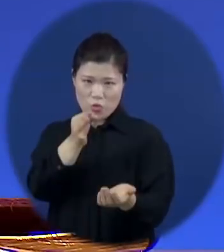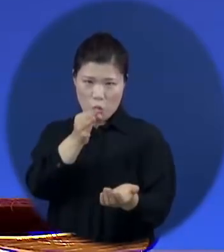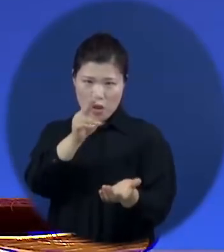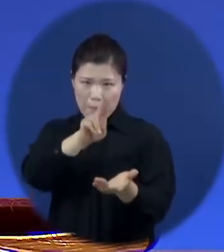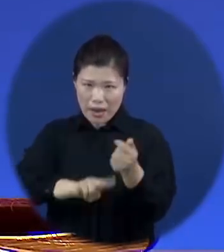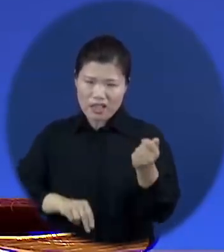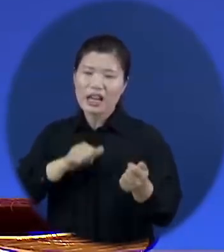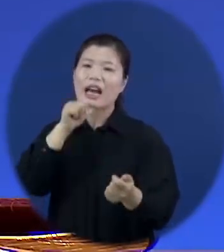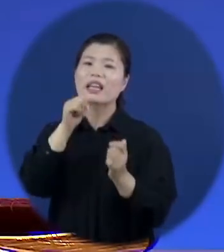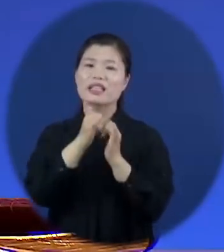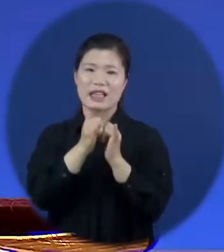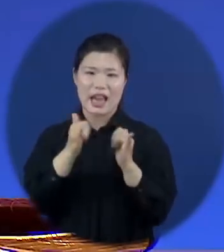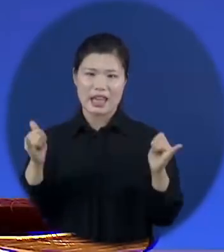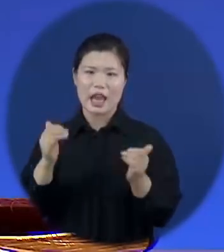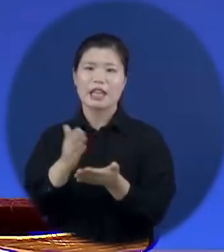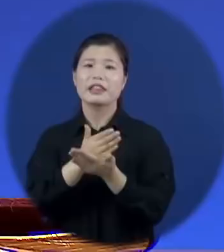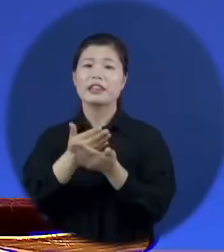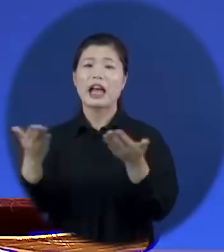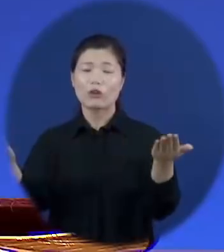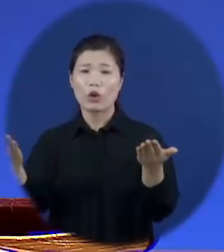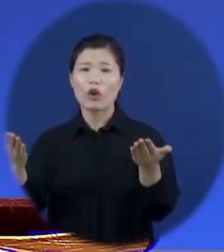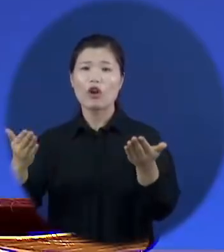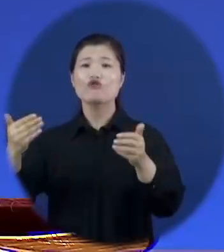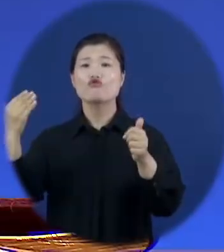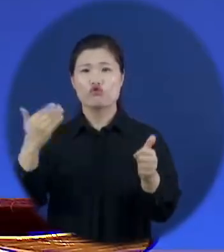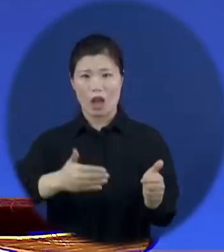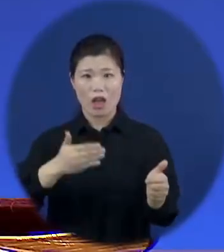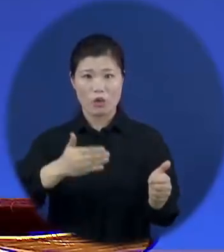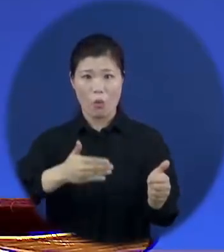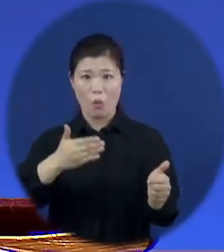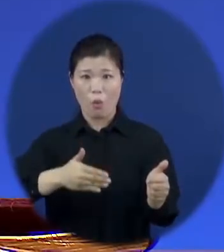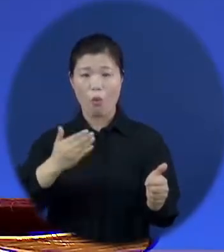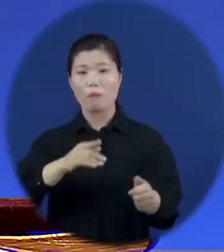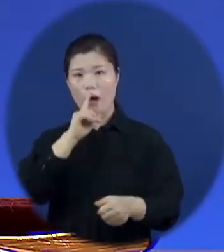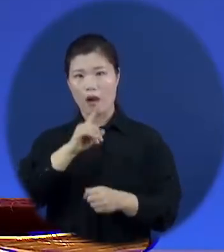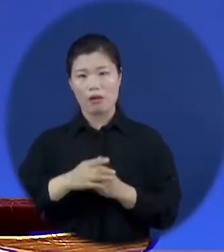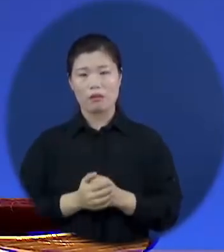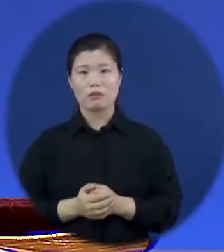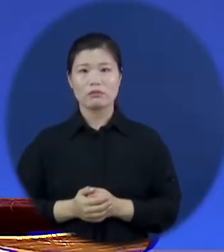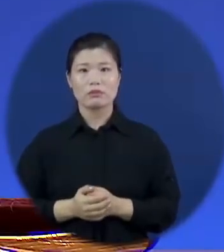가난한 사람들에게 나누어 주십시오라고 말씀하셨죠.